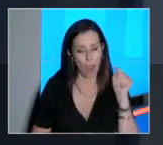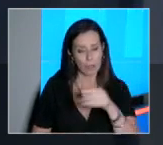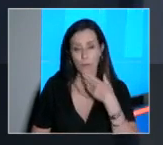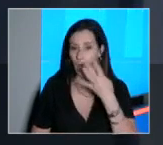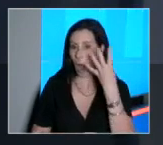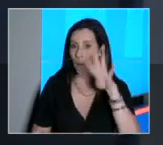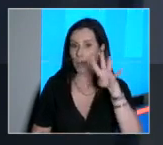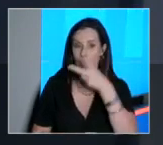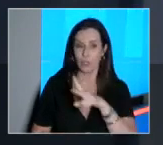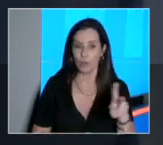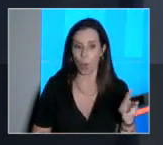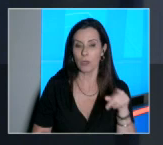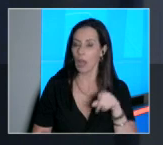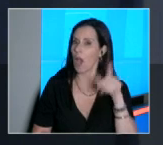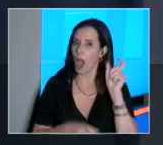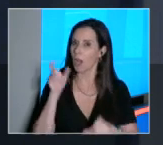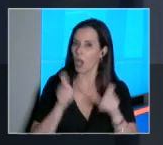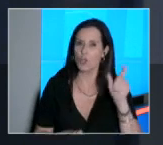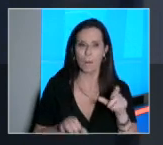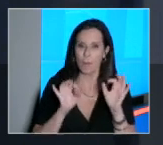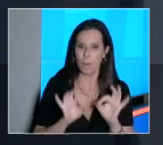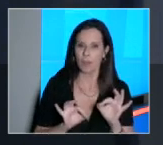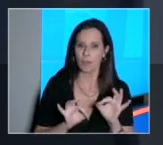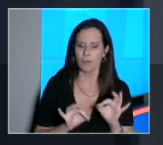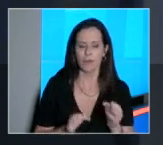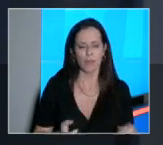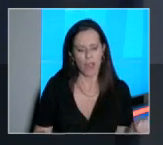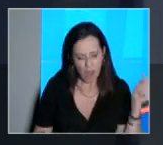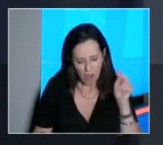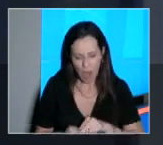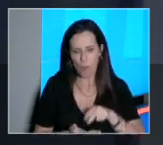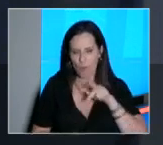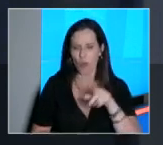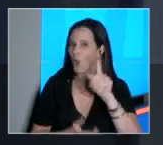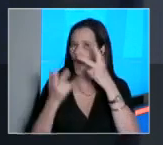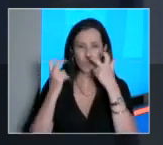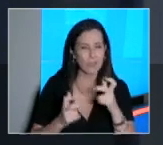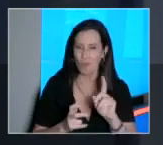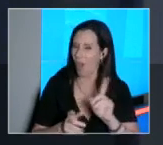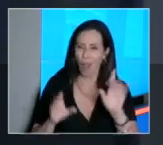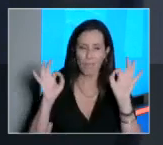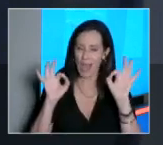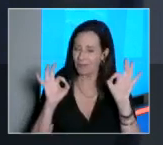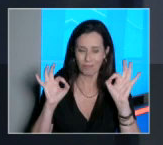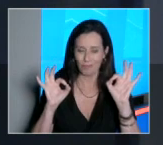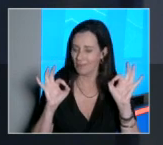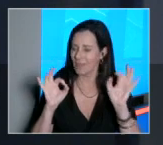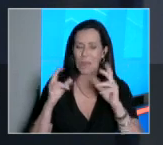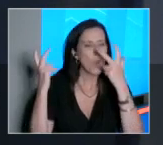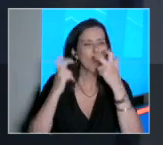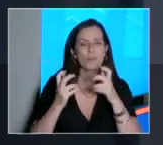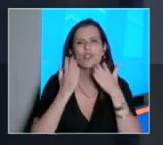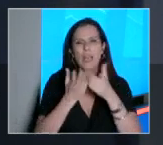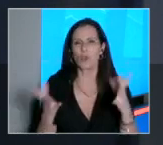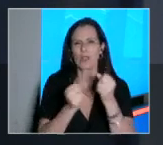איש. שזה אנשים באמת קמו והלכו, ולא ציפו שאף אחד, אף אחד